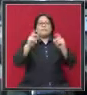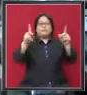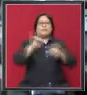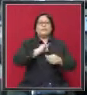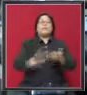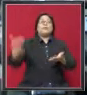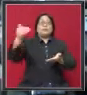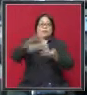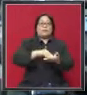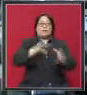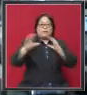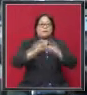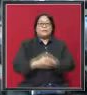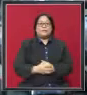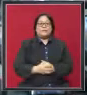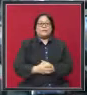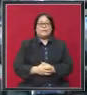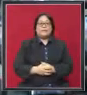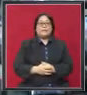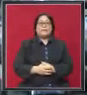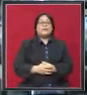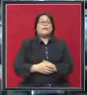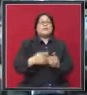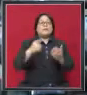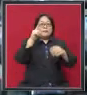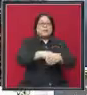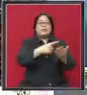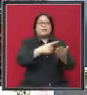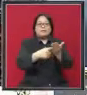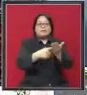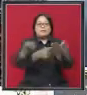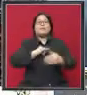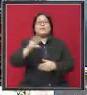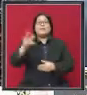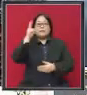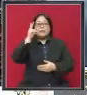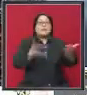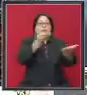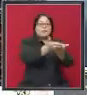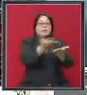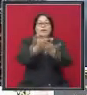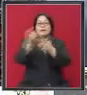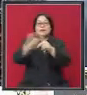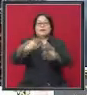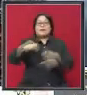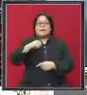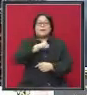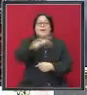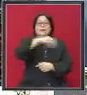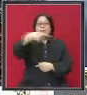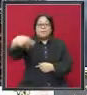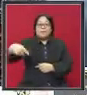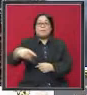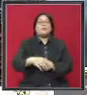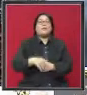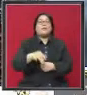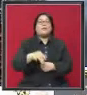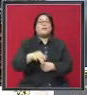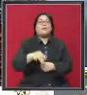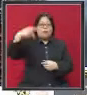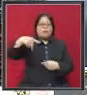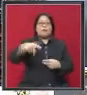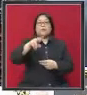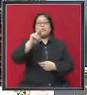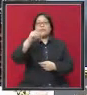Okey, saya nak ulang sekali lagi. Sepanjang perbahasan, saya telah mendengar cadangan daripada ahli-ahli parlimen seperti Yang Berhormat